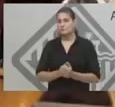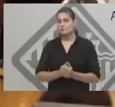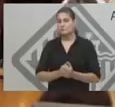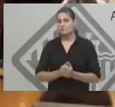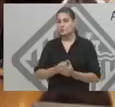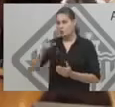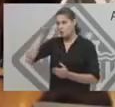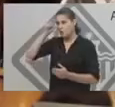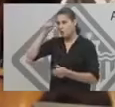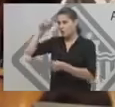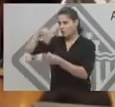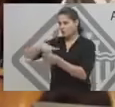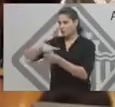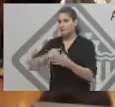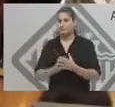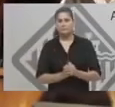Antoni Noguera.